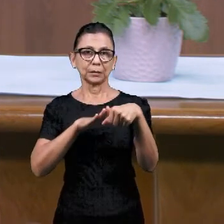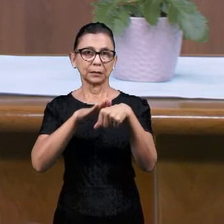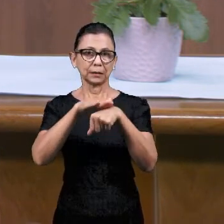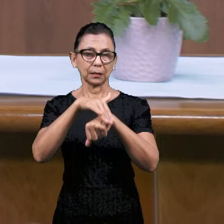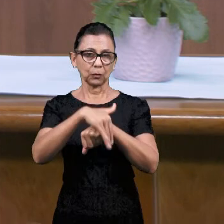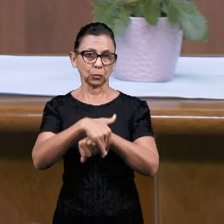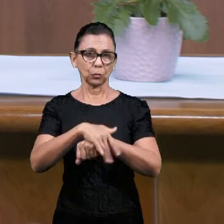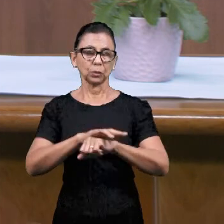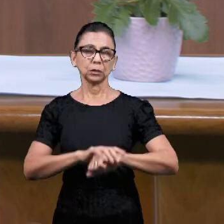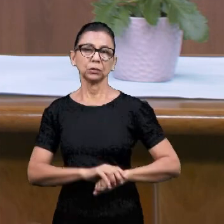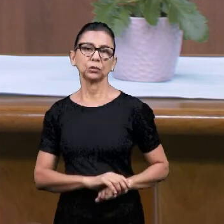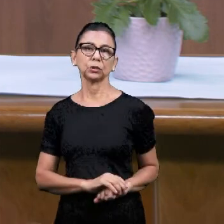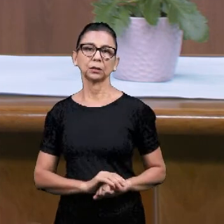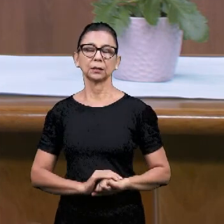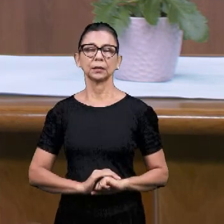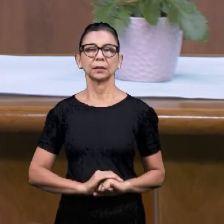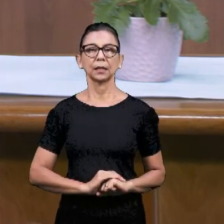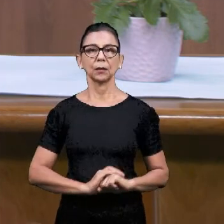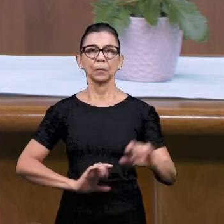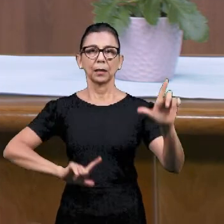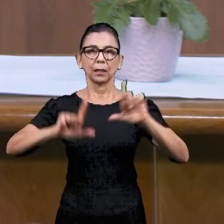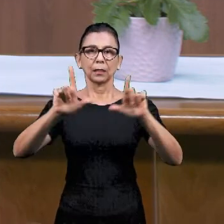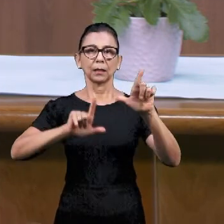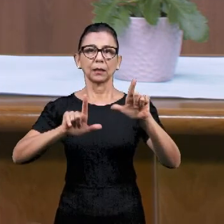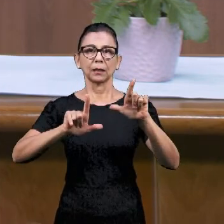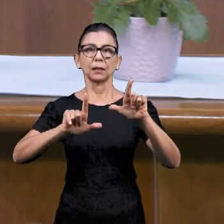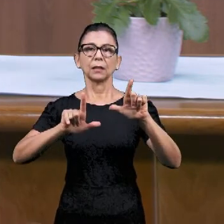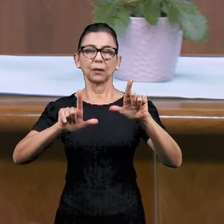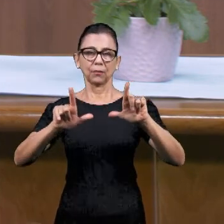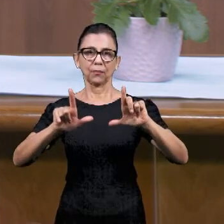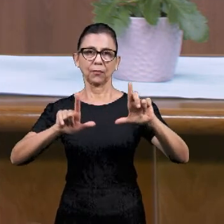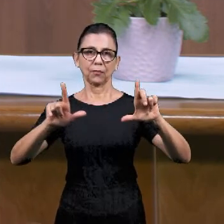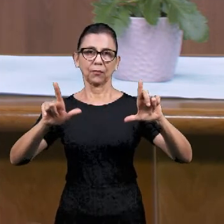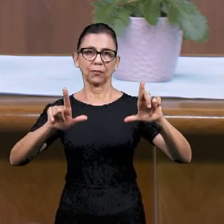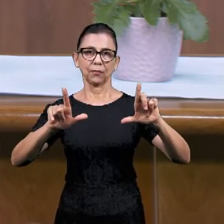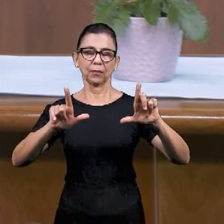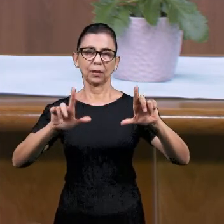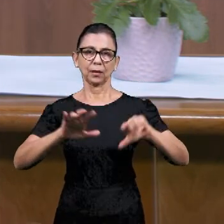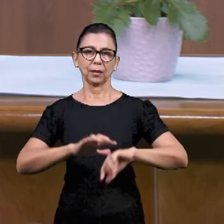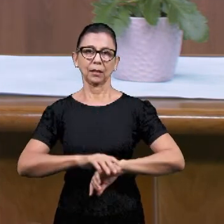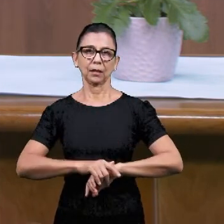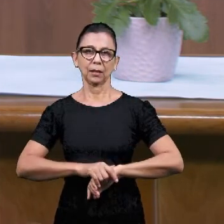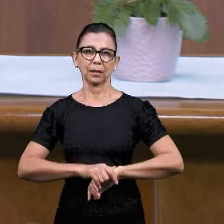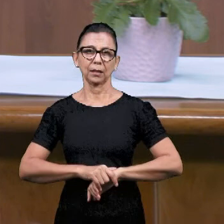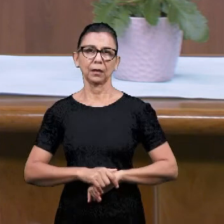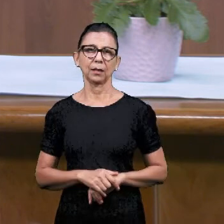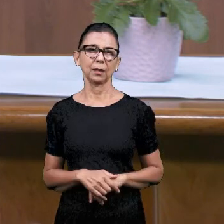Brasil de télévision, il existe une TV appelée TV Brasil,